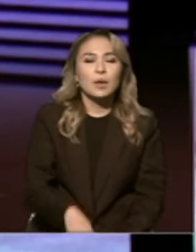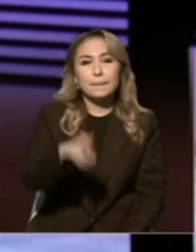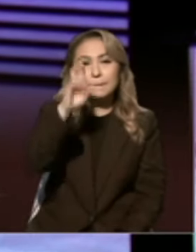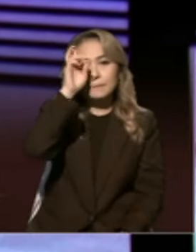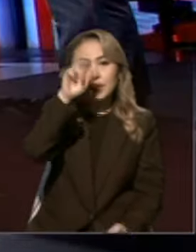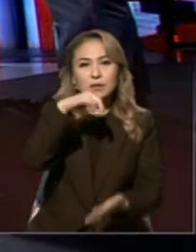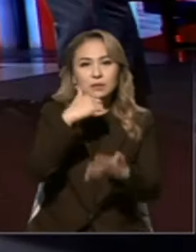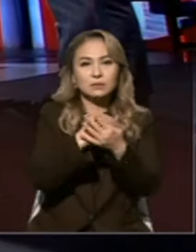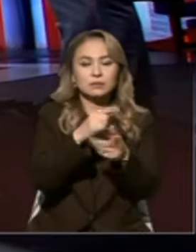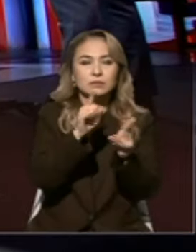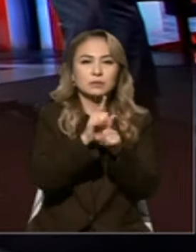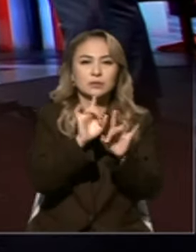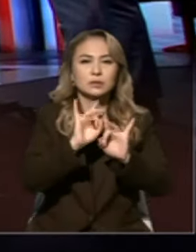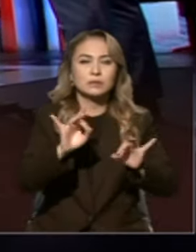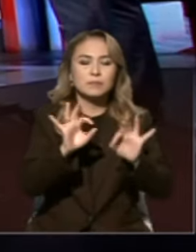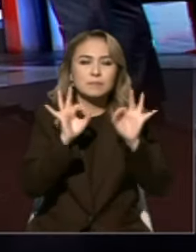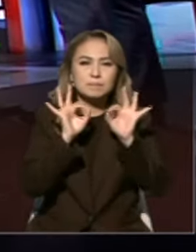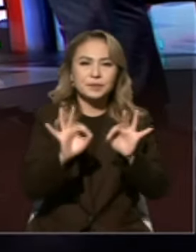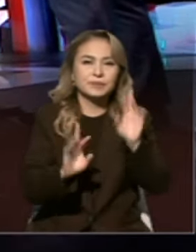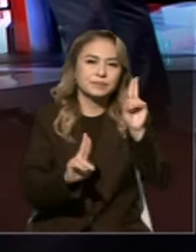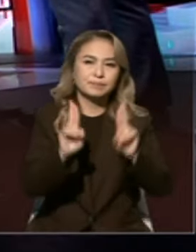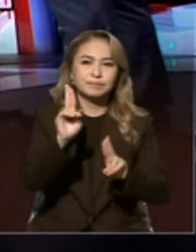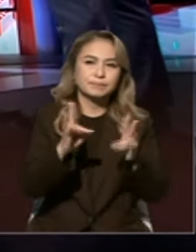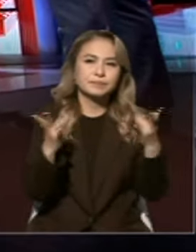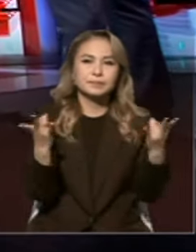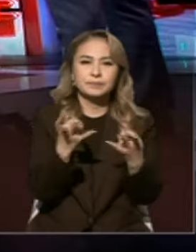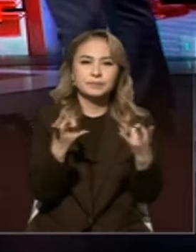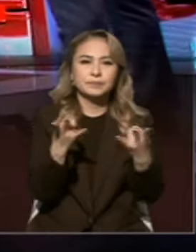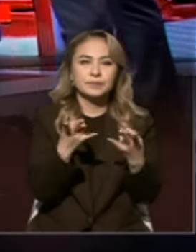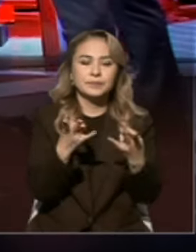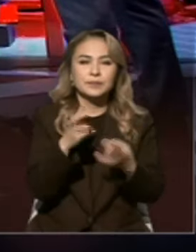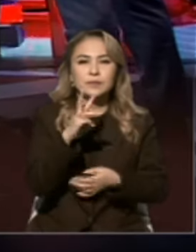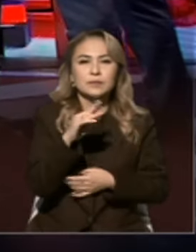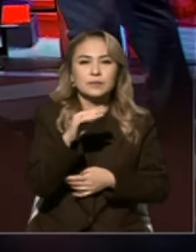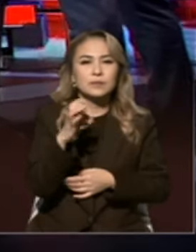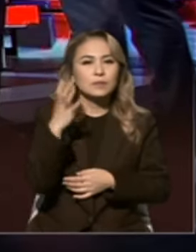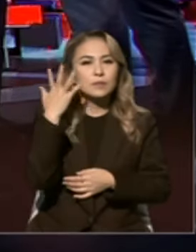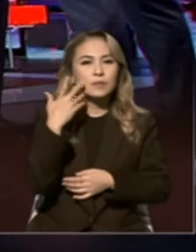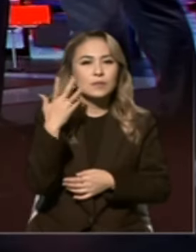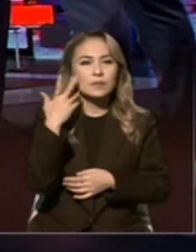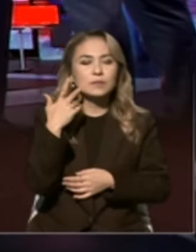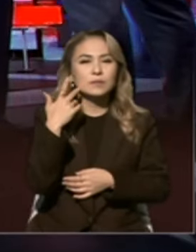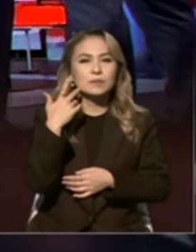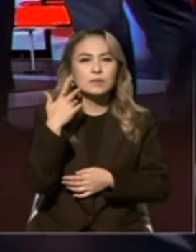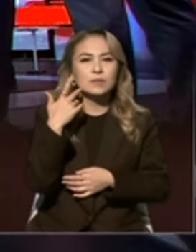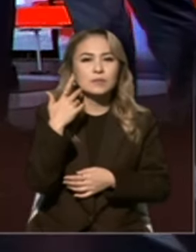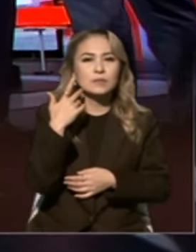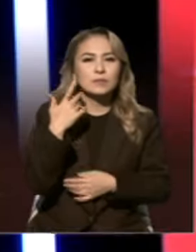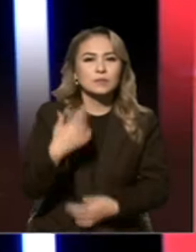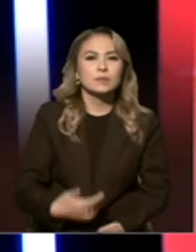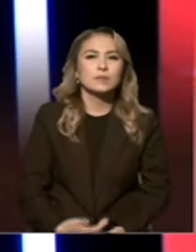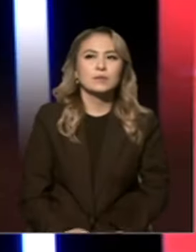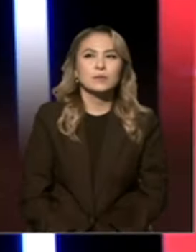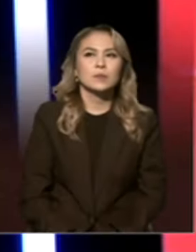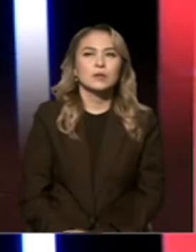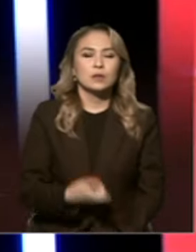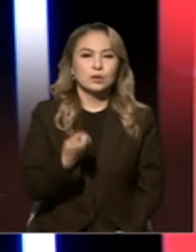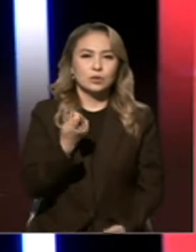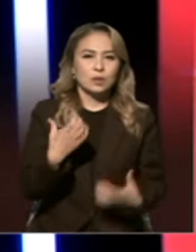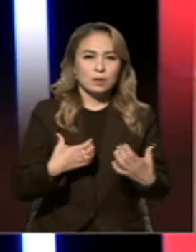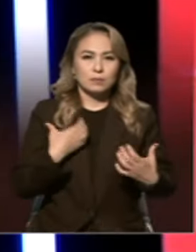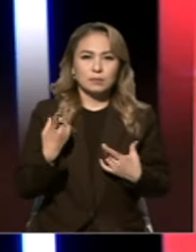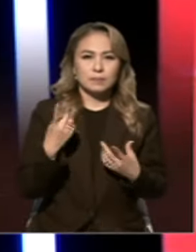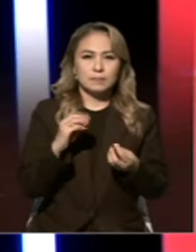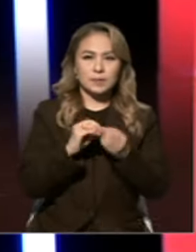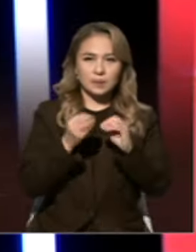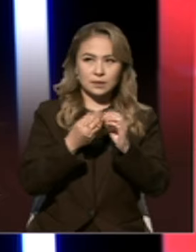ғой оны. Аралас жүйесі, алгоритм болу керек. Алгоритм болу керек. Төтенше жағдай кезінде енді Геннадий Мырза, бізді тағы бір алаңдататын мәселе бар.